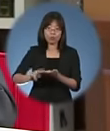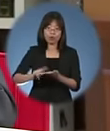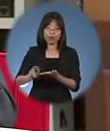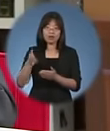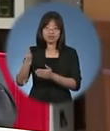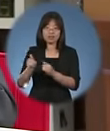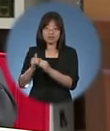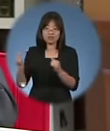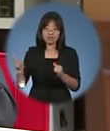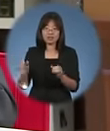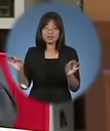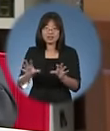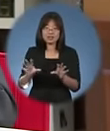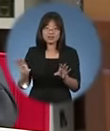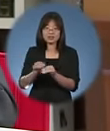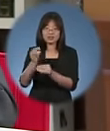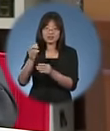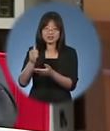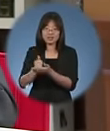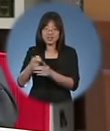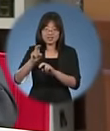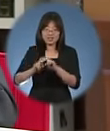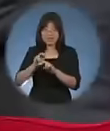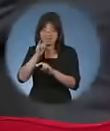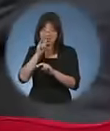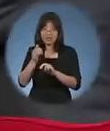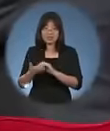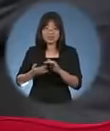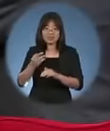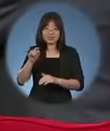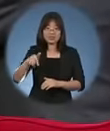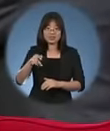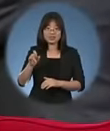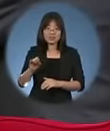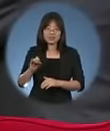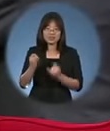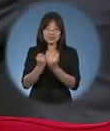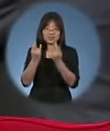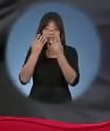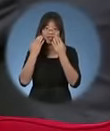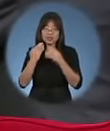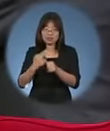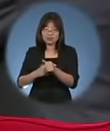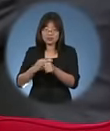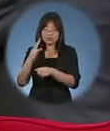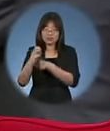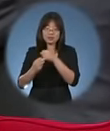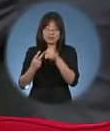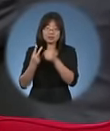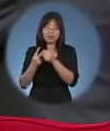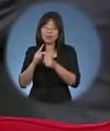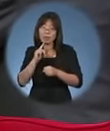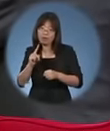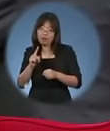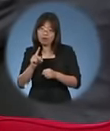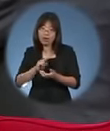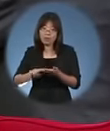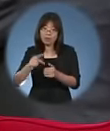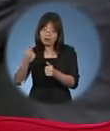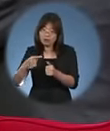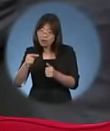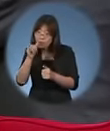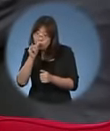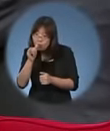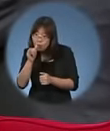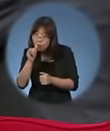아니, 총장이라는 부업을 하고 있는. 총장 하시기 전에 덕성여대 교수를 벌써 몇 년 하신 거예요? 31년이요. 거기서도 만화를 가르치신